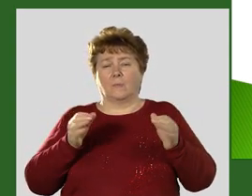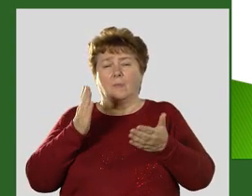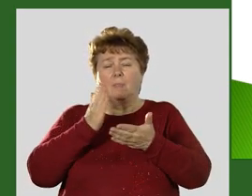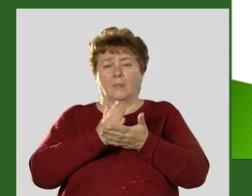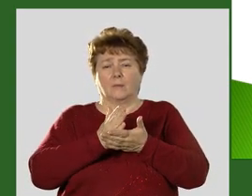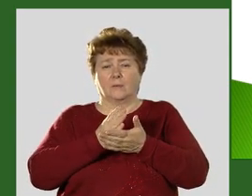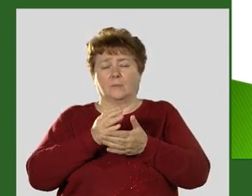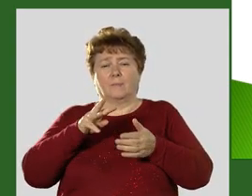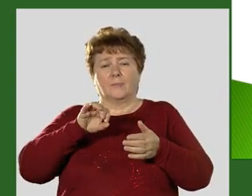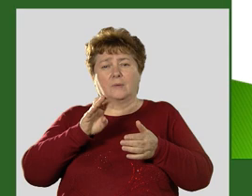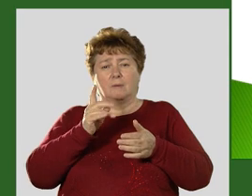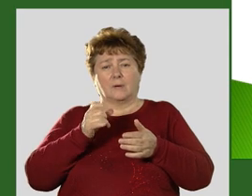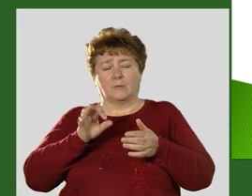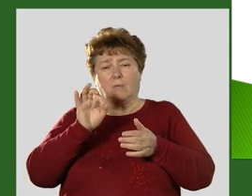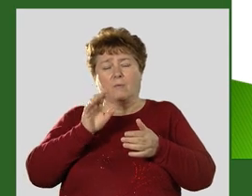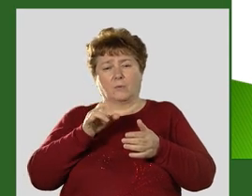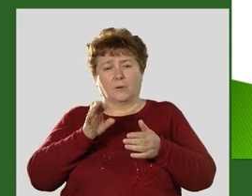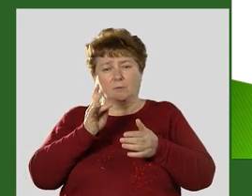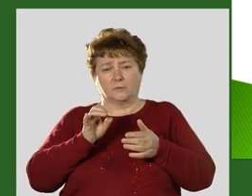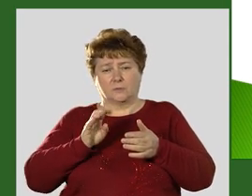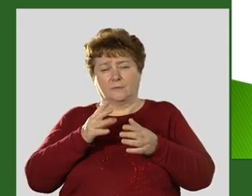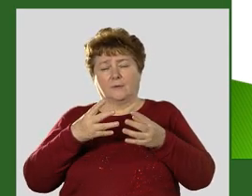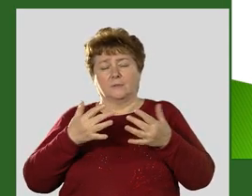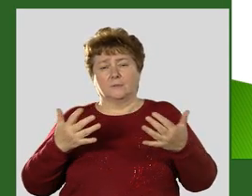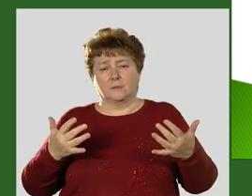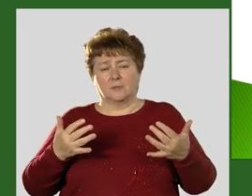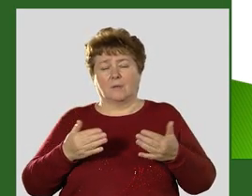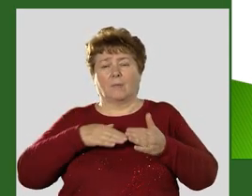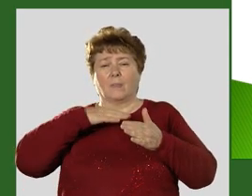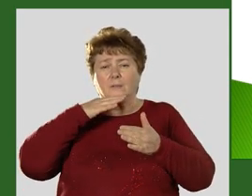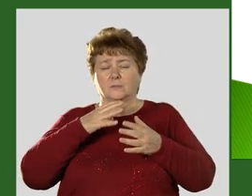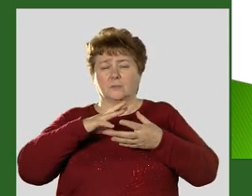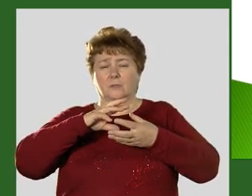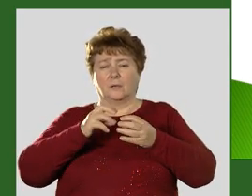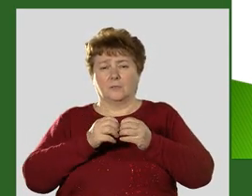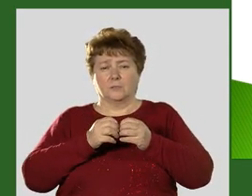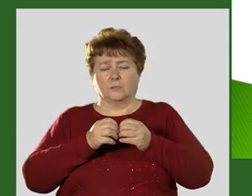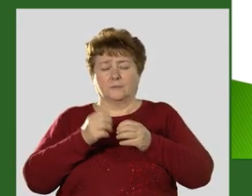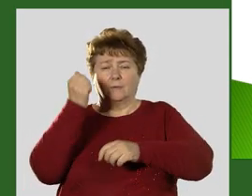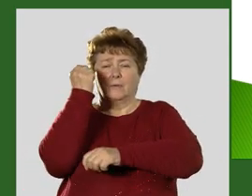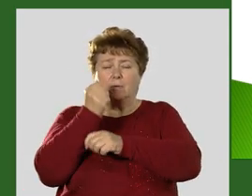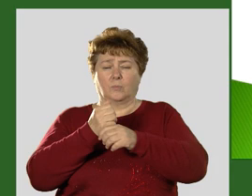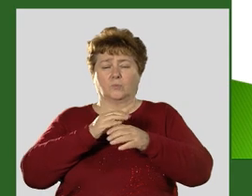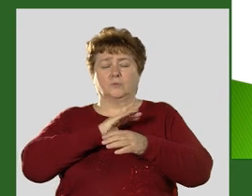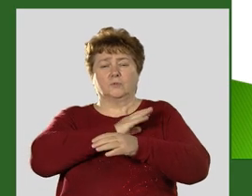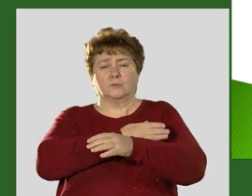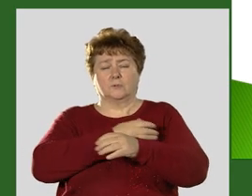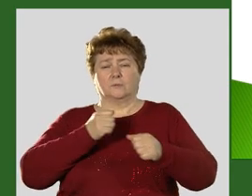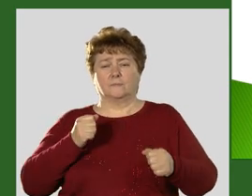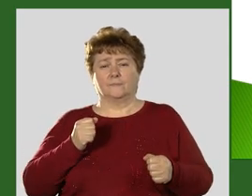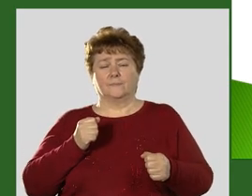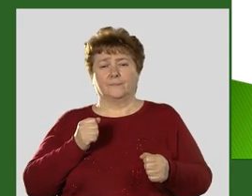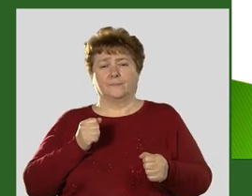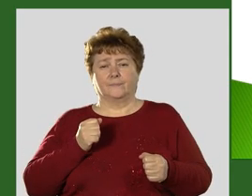наличие местного минерального и органического сырья, достаточное количество трудовых ресурсов.